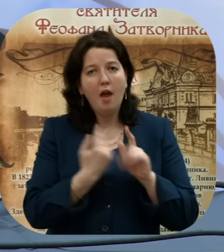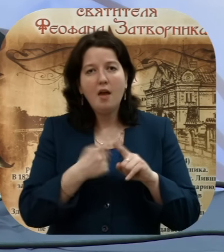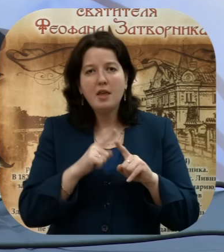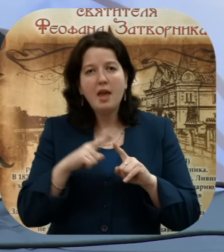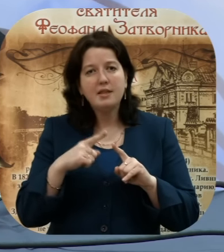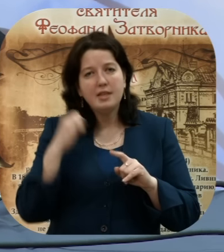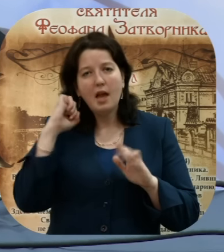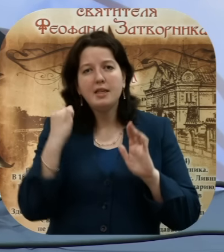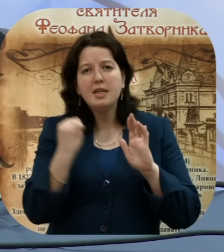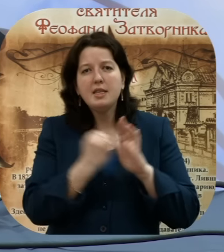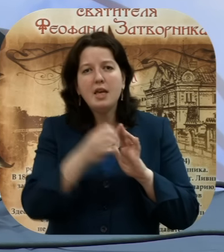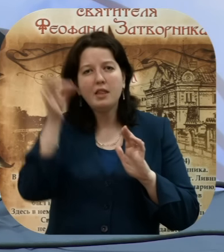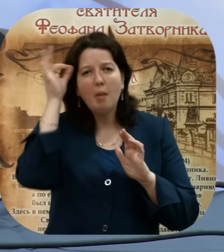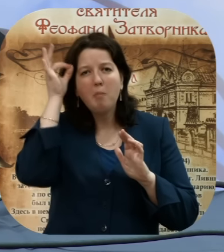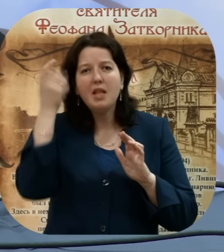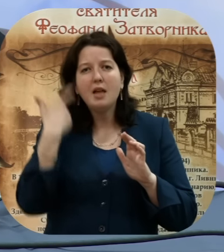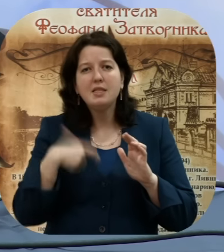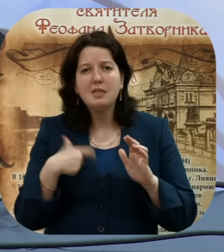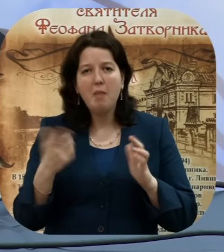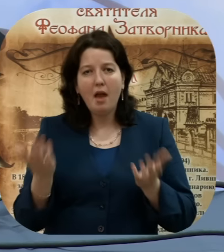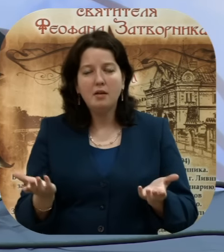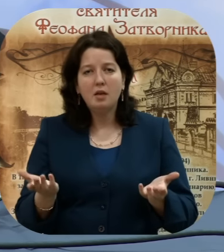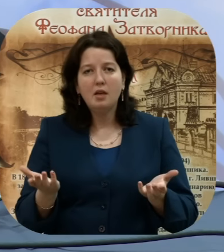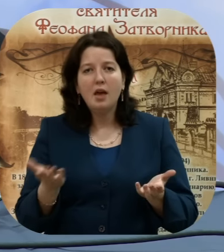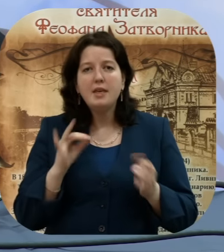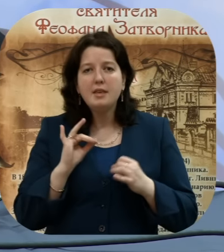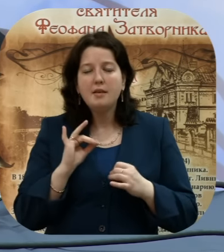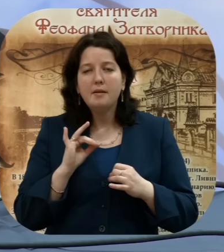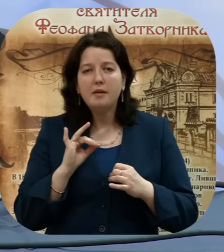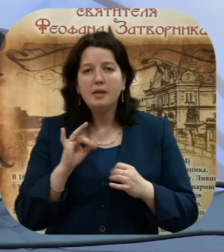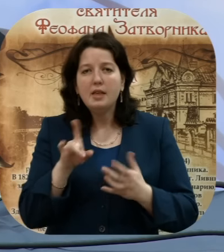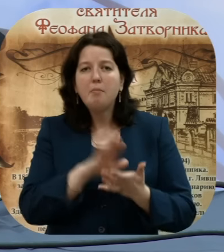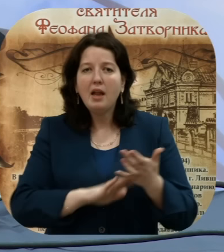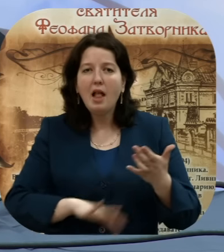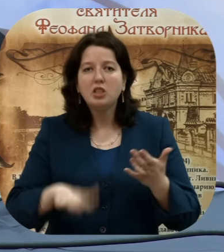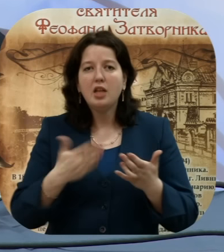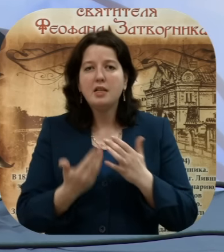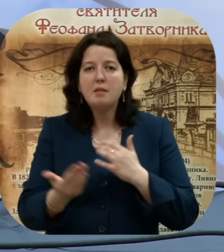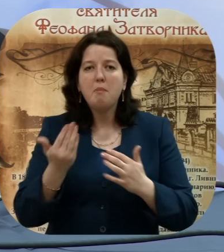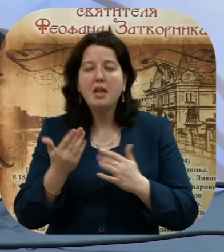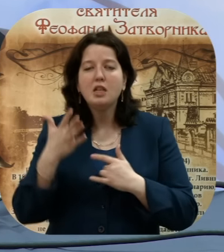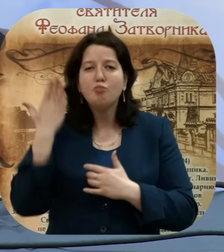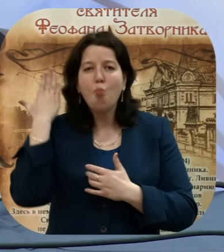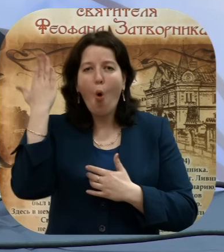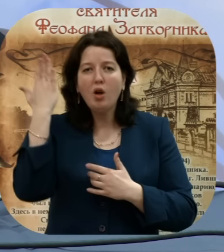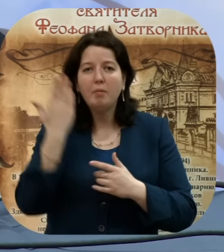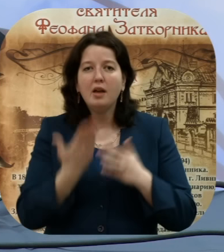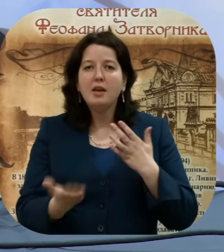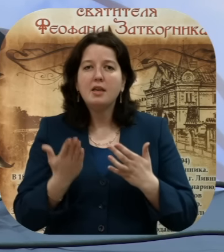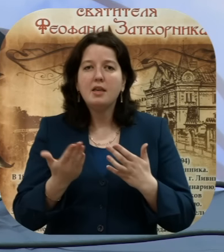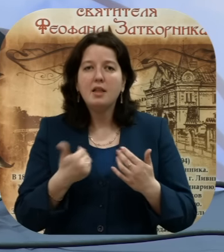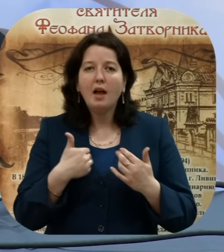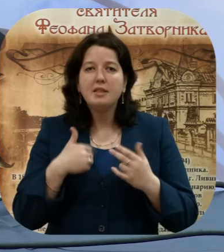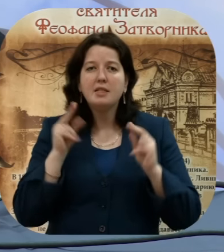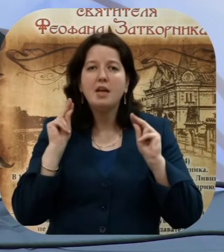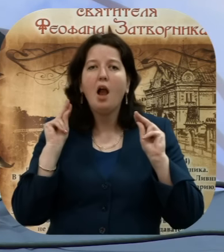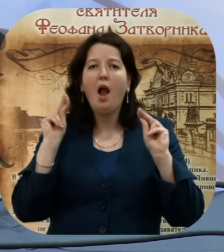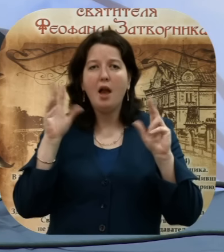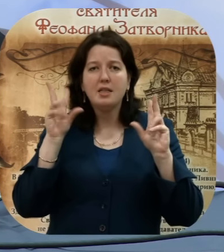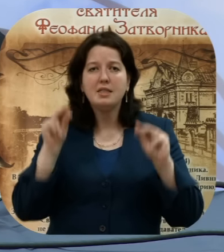эти грехи, так сказать, напоминать себе и продолжать перед Богом. Если хотите каяться,